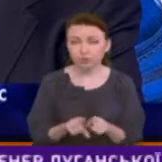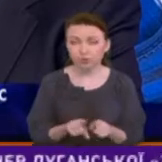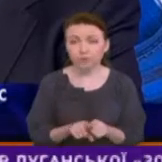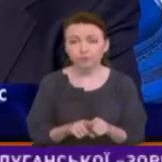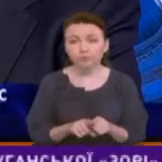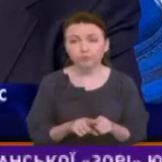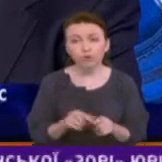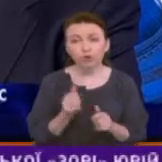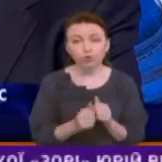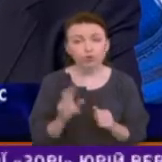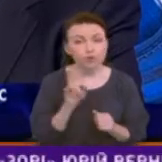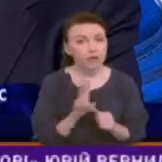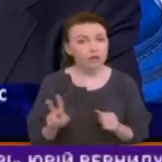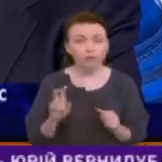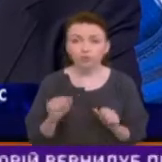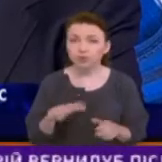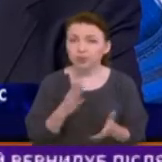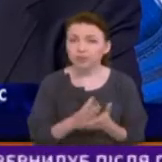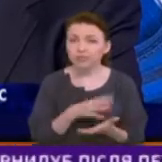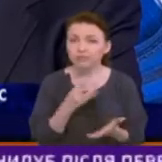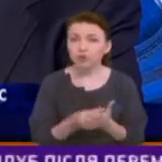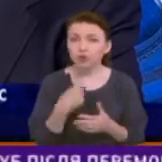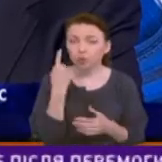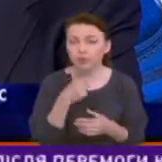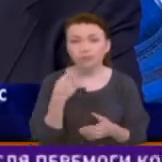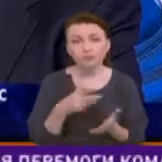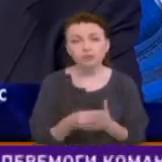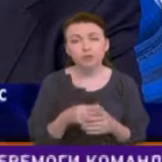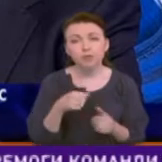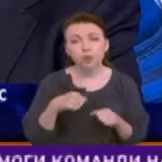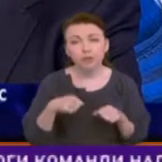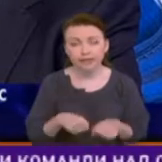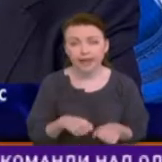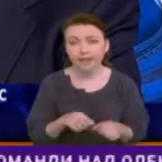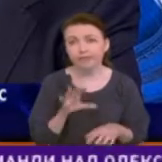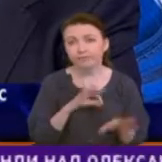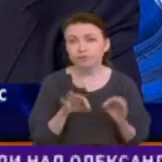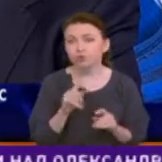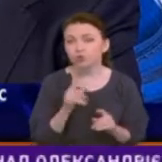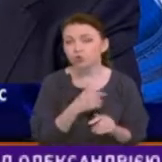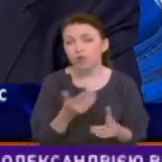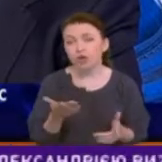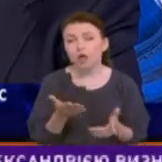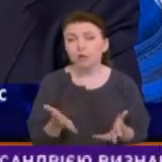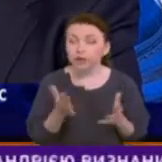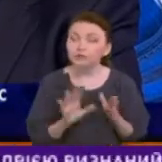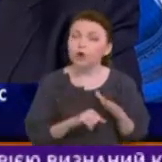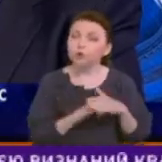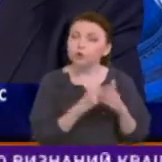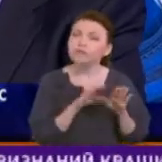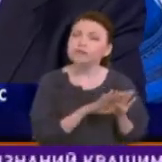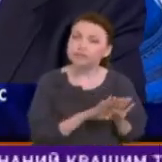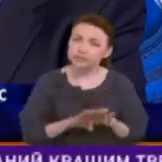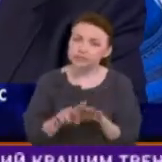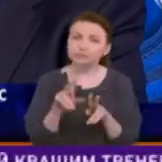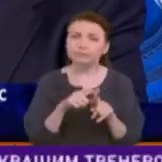Тобто кожна церква може мати і свій образ, і свої пріоритети. Ясно, що базуючись на єдиних... Це якась така